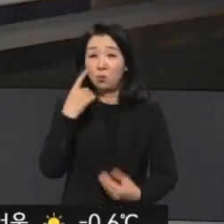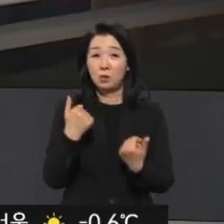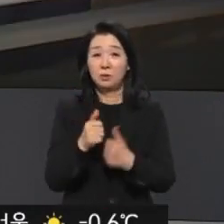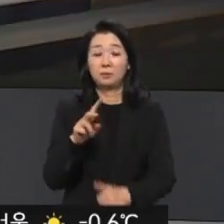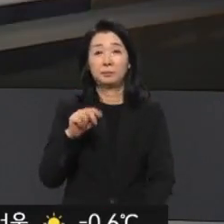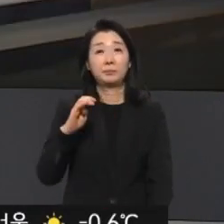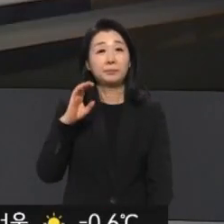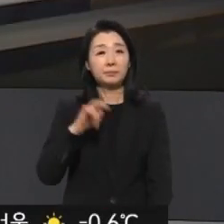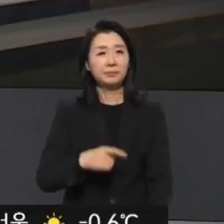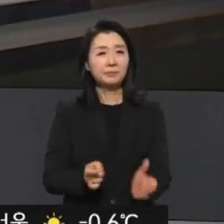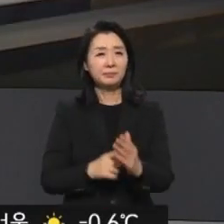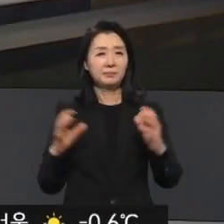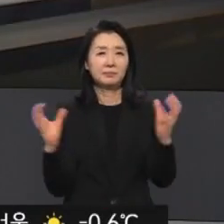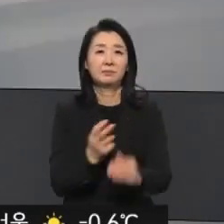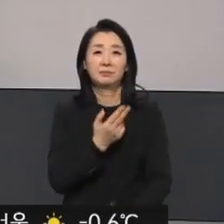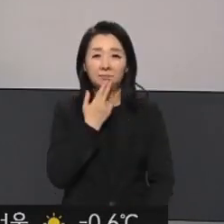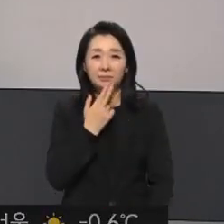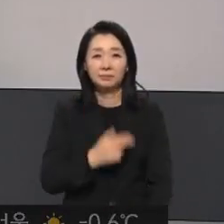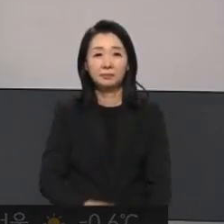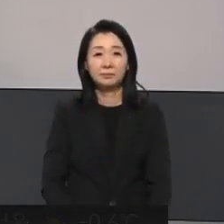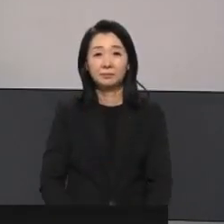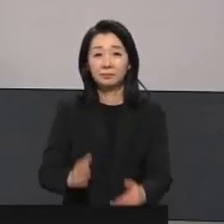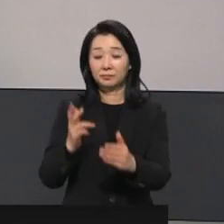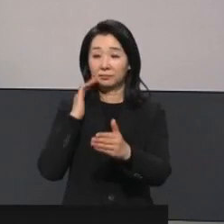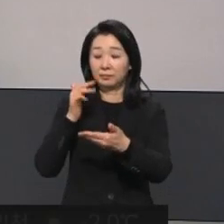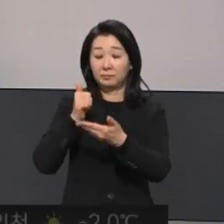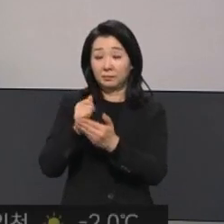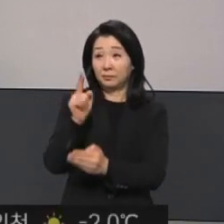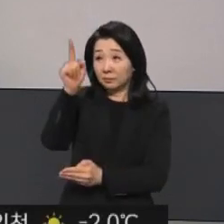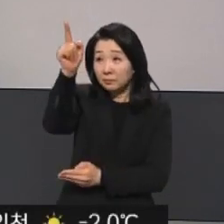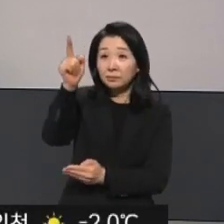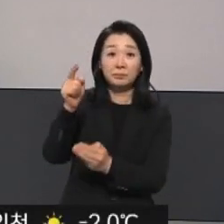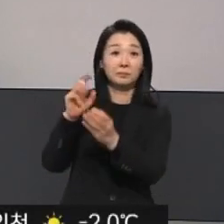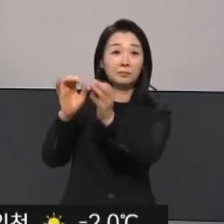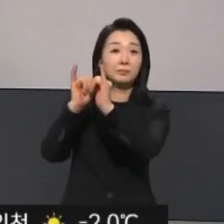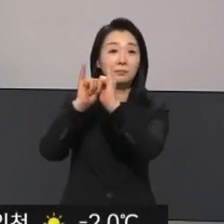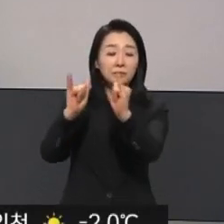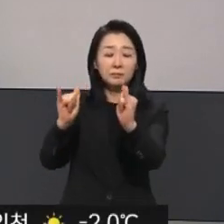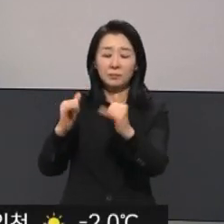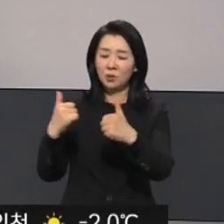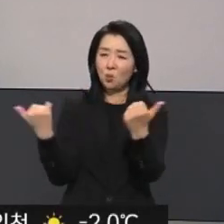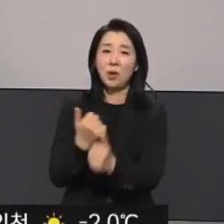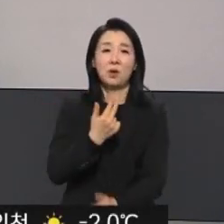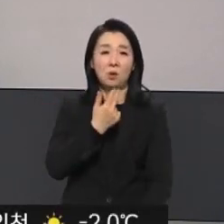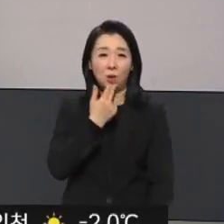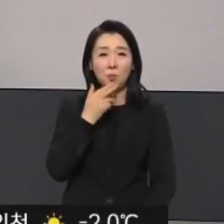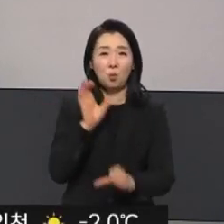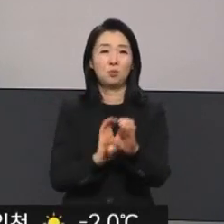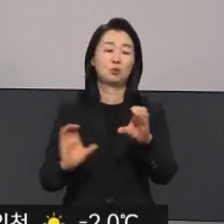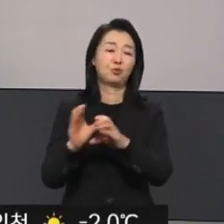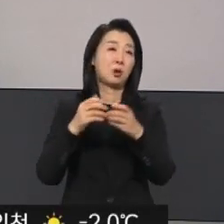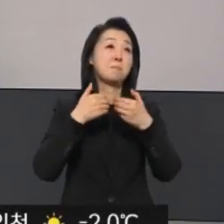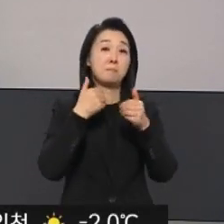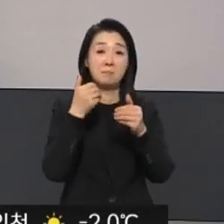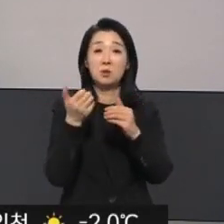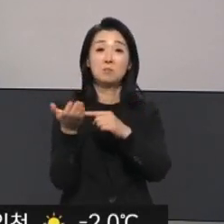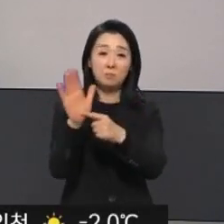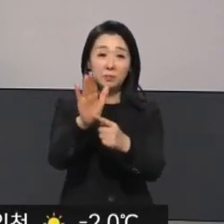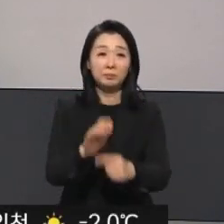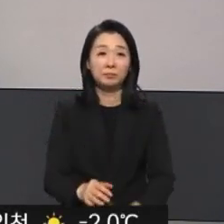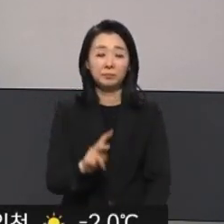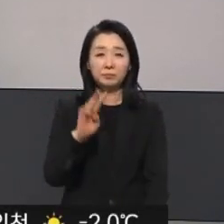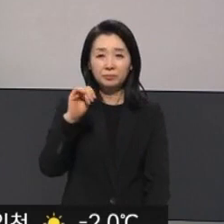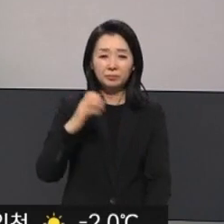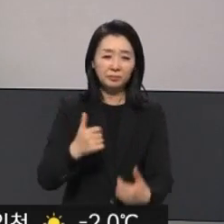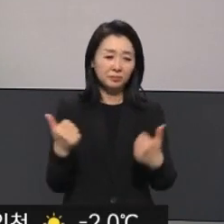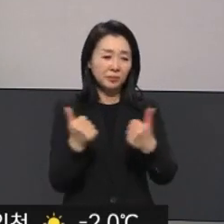NSC 긴급 소집이 없었다는 점입니다. 대통령실 고위 관계자는 이 부분에 대해서도 오늘 추가로 반박했는데요. NSC를